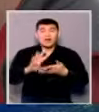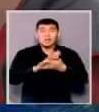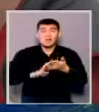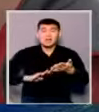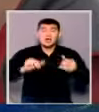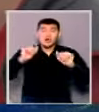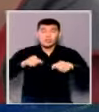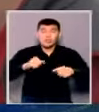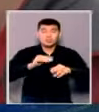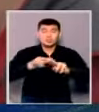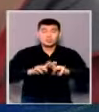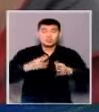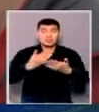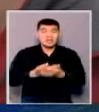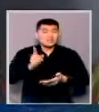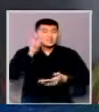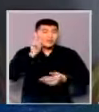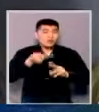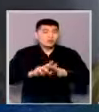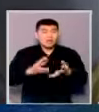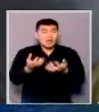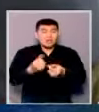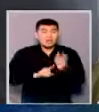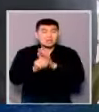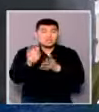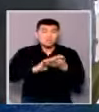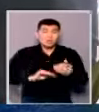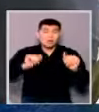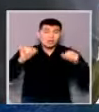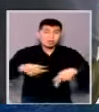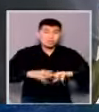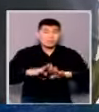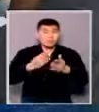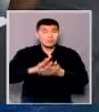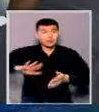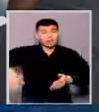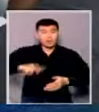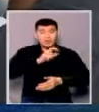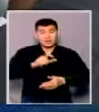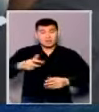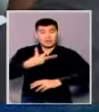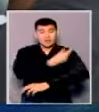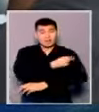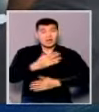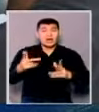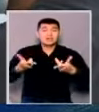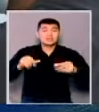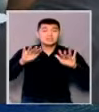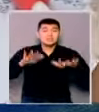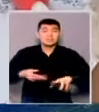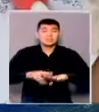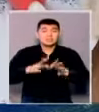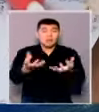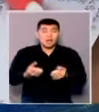egov.kz мобильдік қосымшасы және телефон арқылы алдын ала жазылып қоюға болады. Содан соң тұрғындарға вакцинаны қай кезде, қай